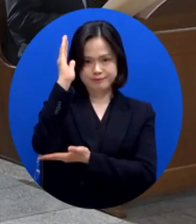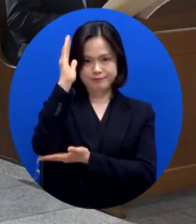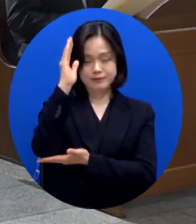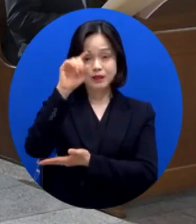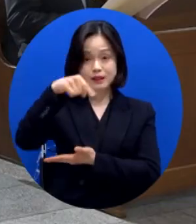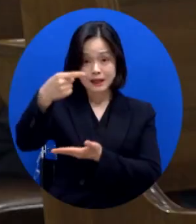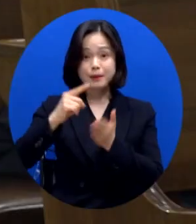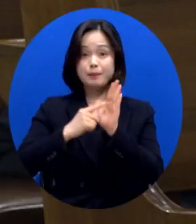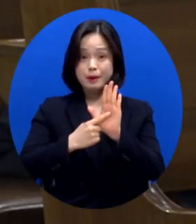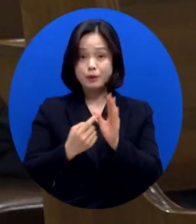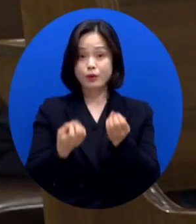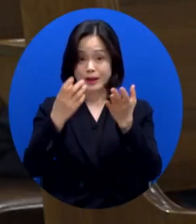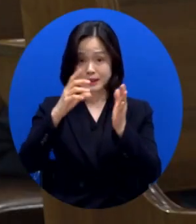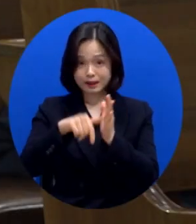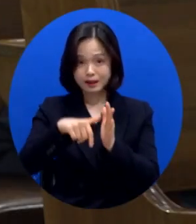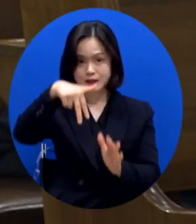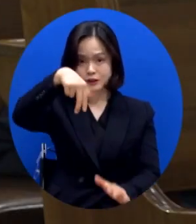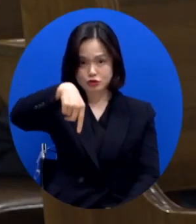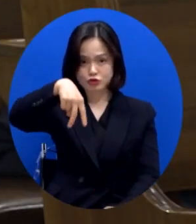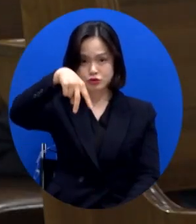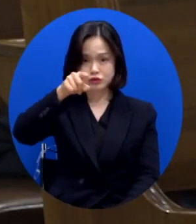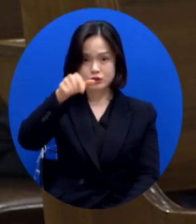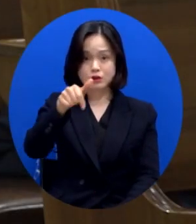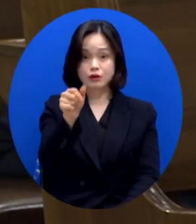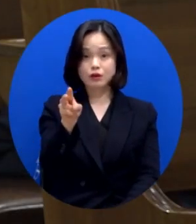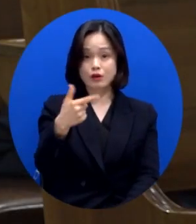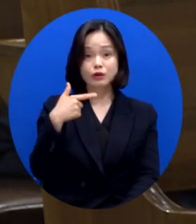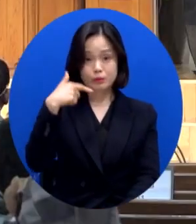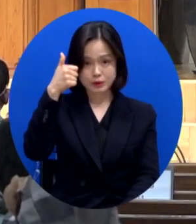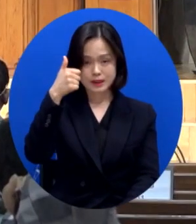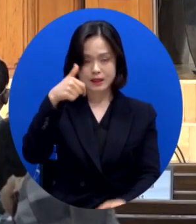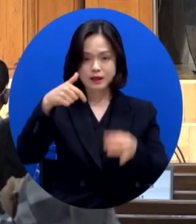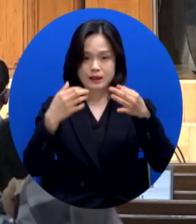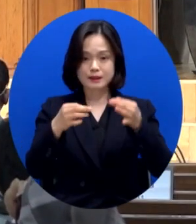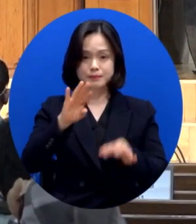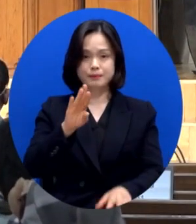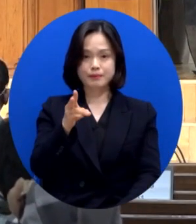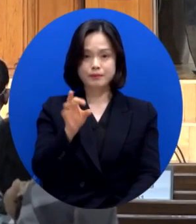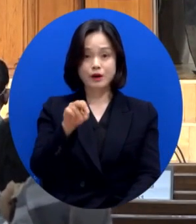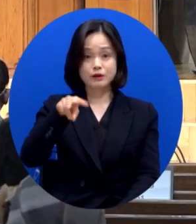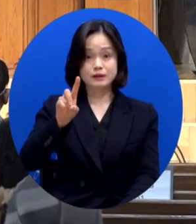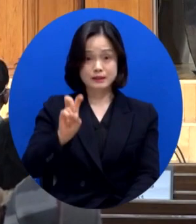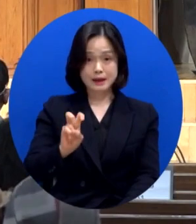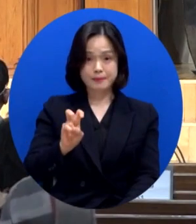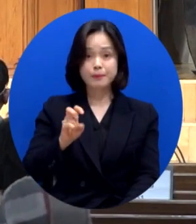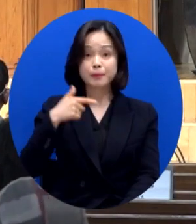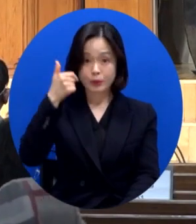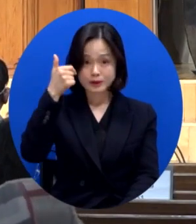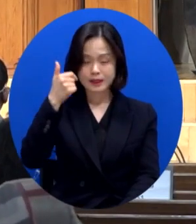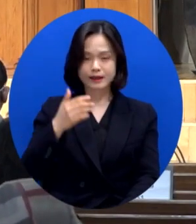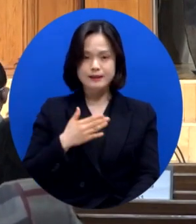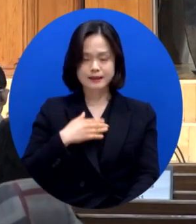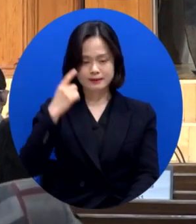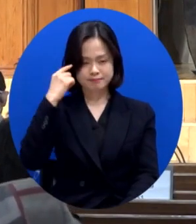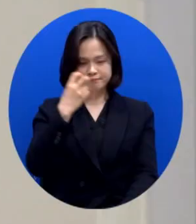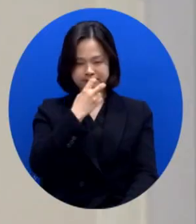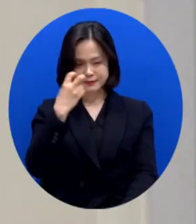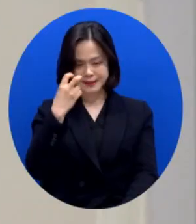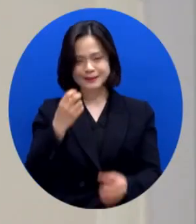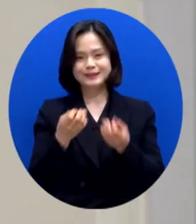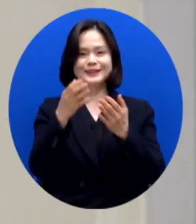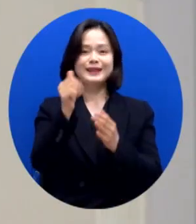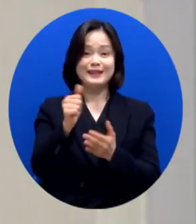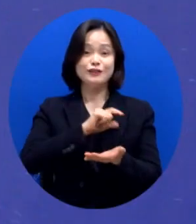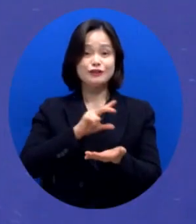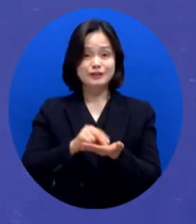발표회에서는 평택교회 주석현, 만나교회 김병삼 목사가 나는 스마트 제사장입니다 등을 주제로 발제했습니다.